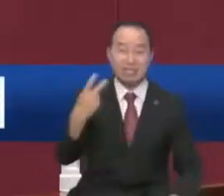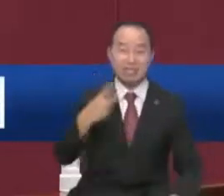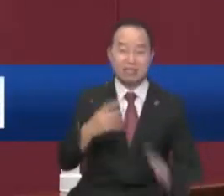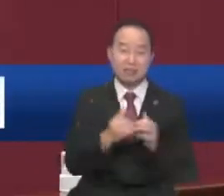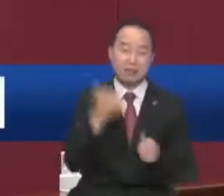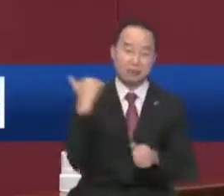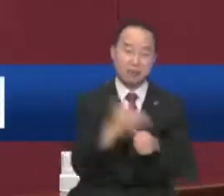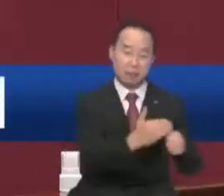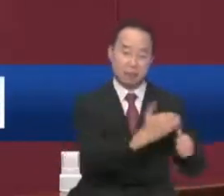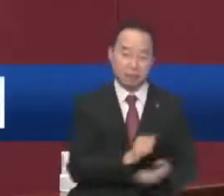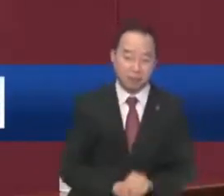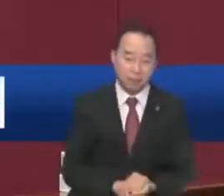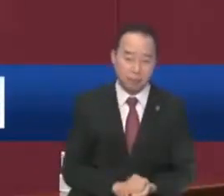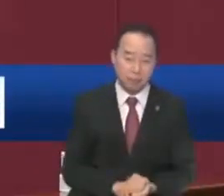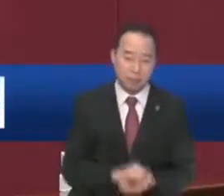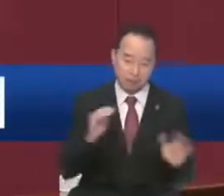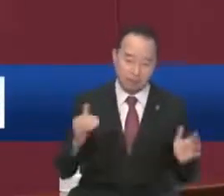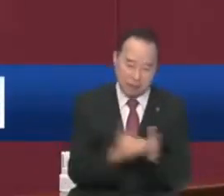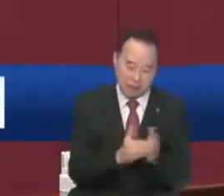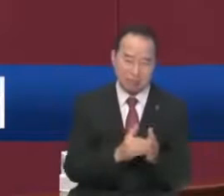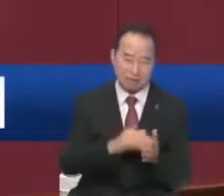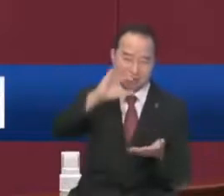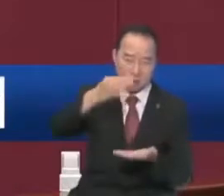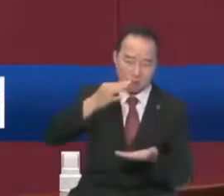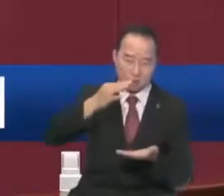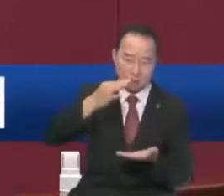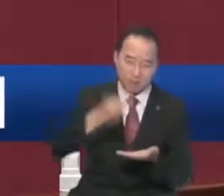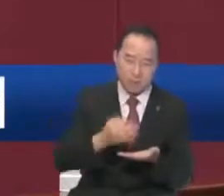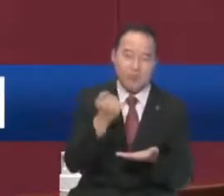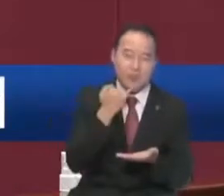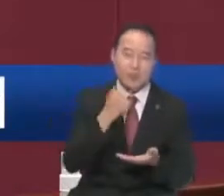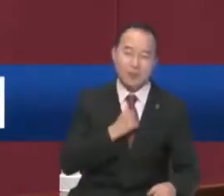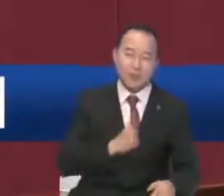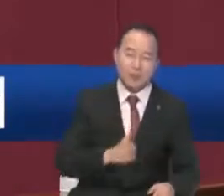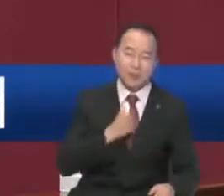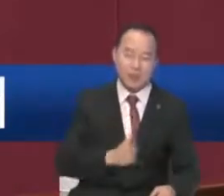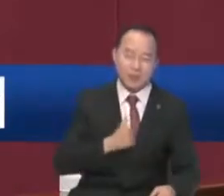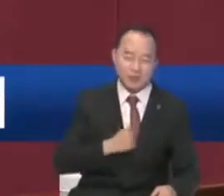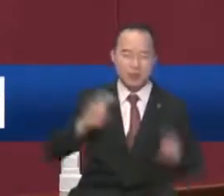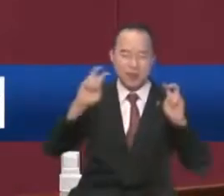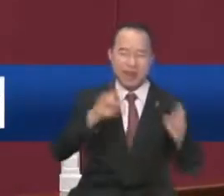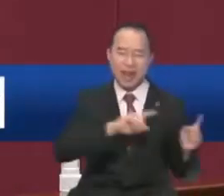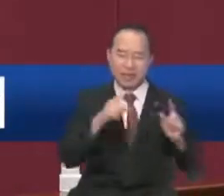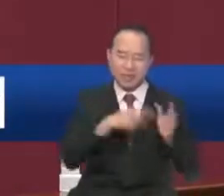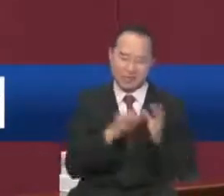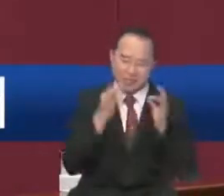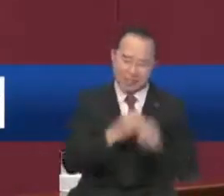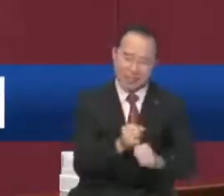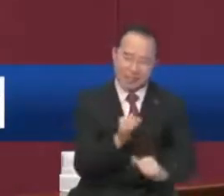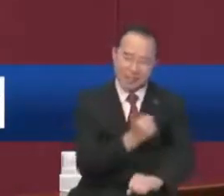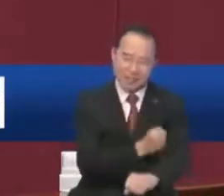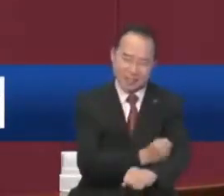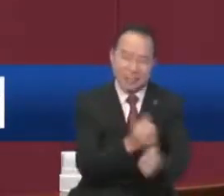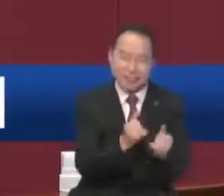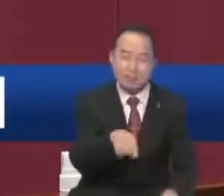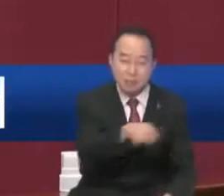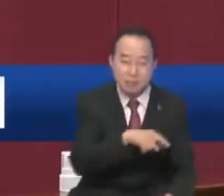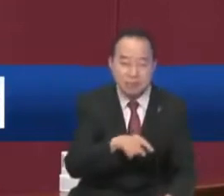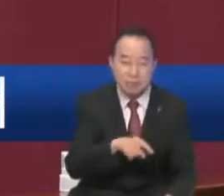체불임금 반납 등 가진 고통을 감내하면서 코로나 위기로부터 회사를 살리려고 애써온 분들입니다.